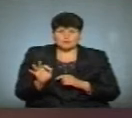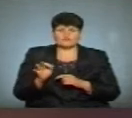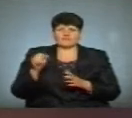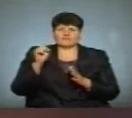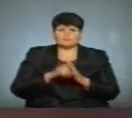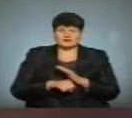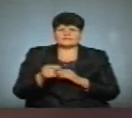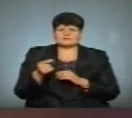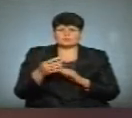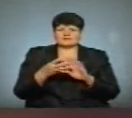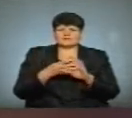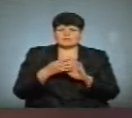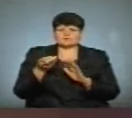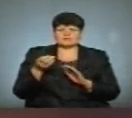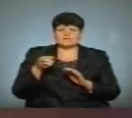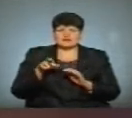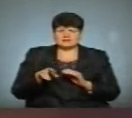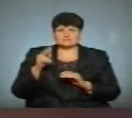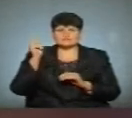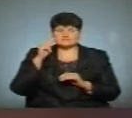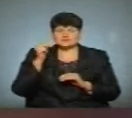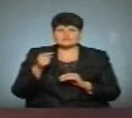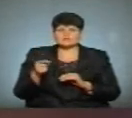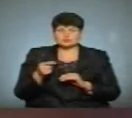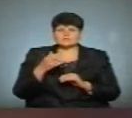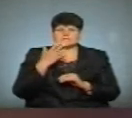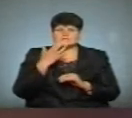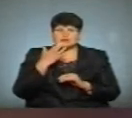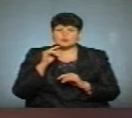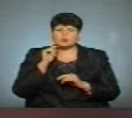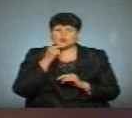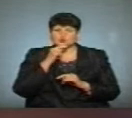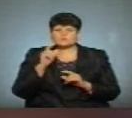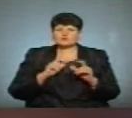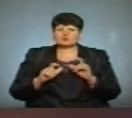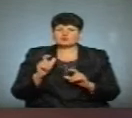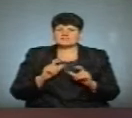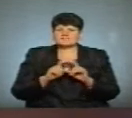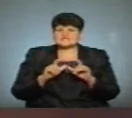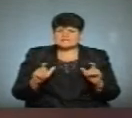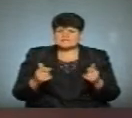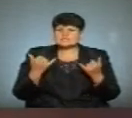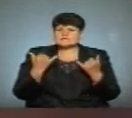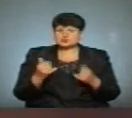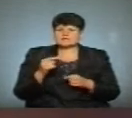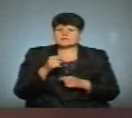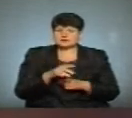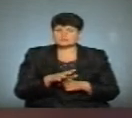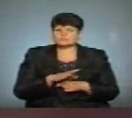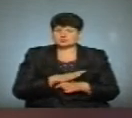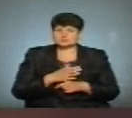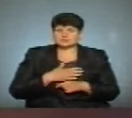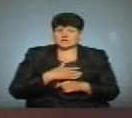вбили в Тернополі 9 травня. Він навчався в Тернопільському національному економічному університеті. Сьогодні там побували